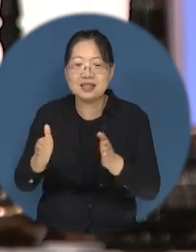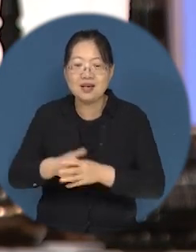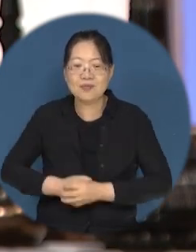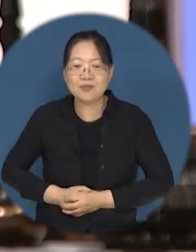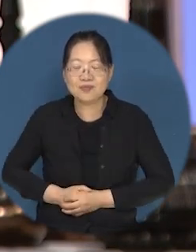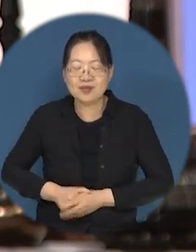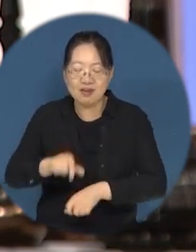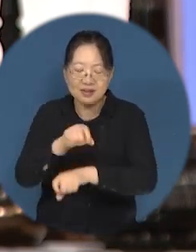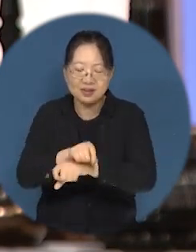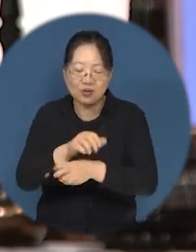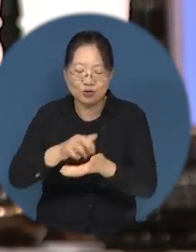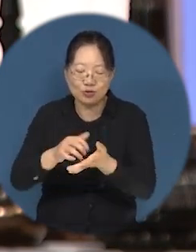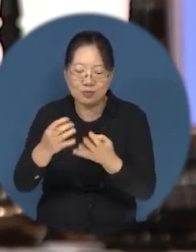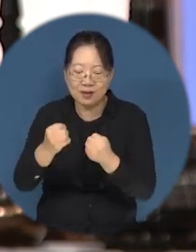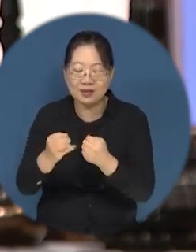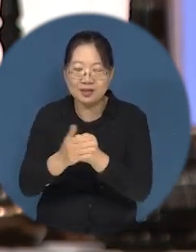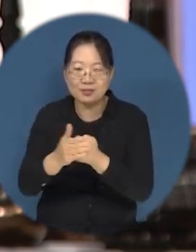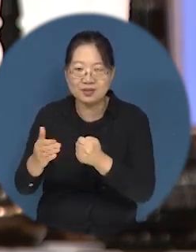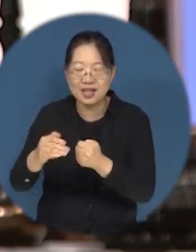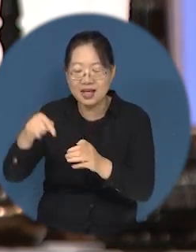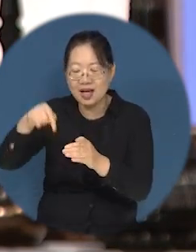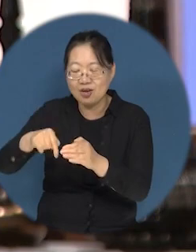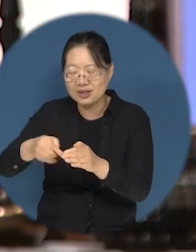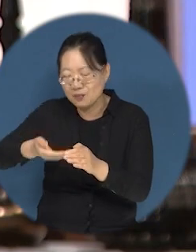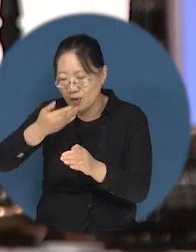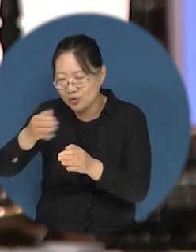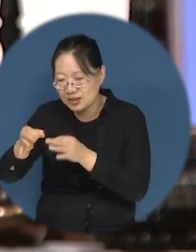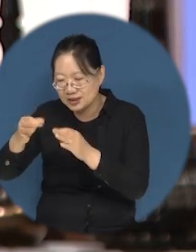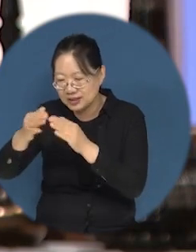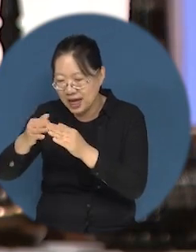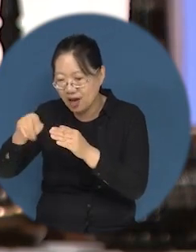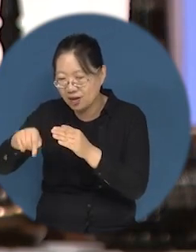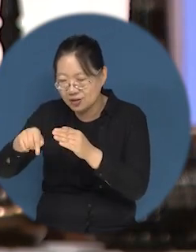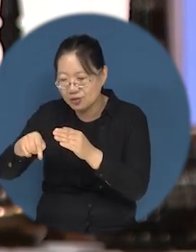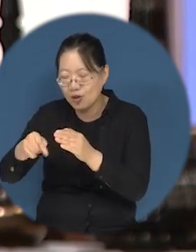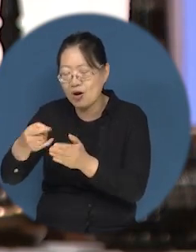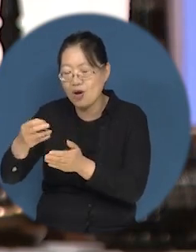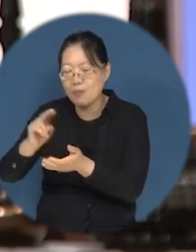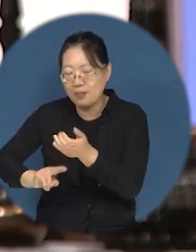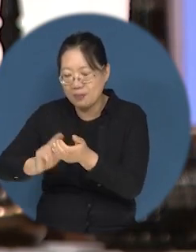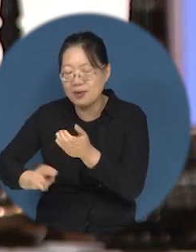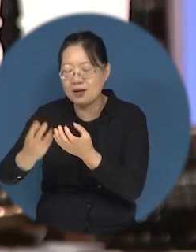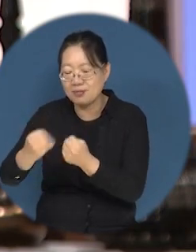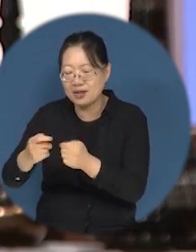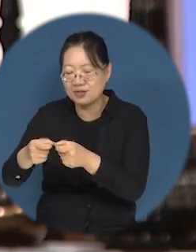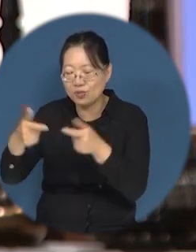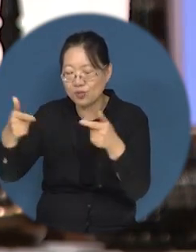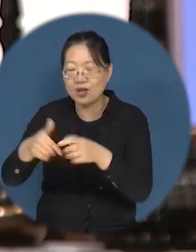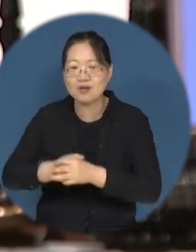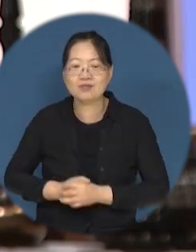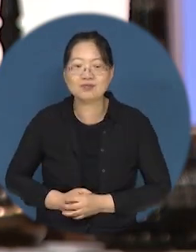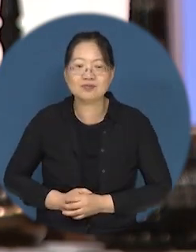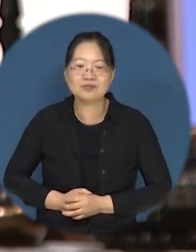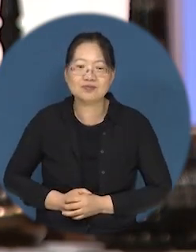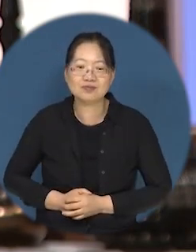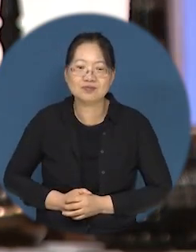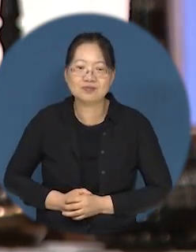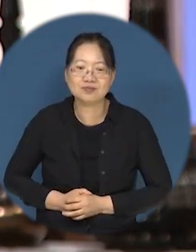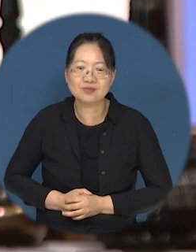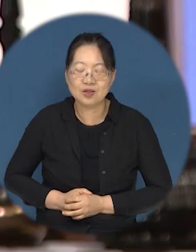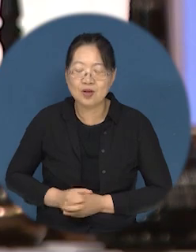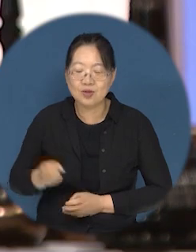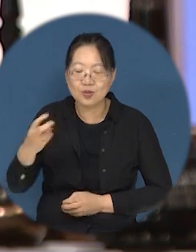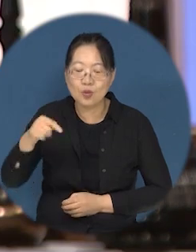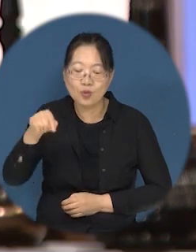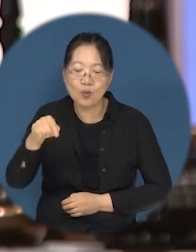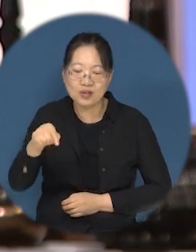저는 직원이 많다 보니까 그런 구내식당에서 이제 수요가 굉장히 많이 있고요. 그렇군요. 예, 그게 해썹 기준보다도 훨씬 더 강한